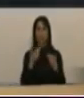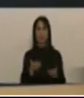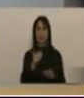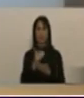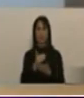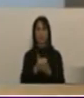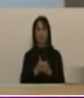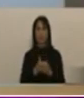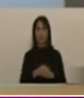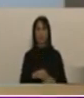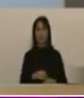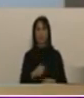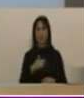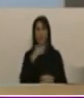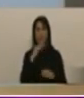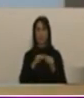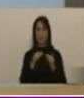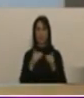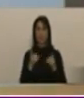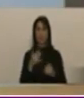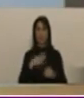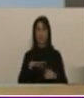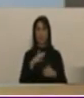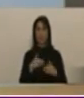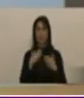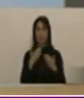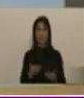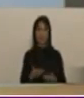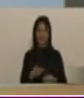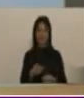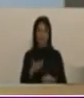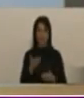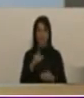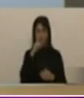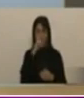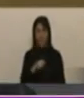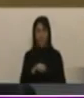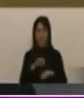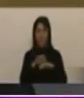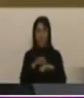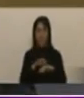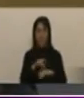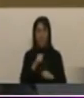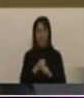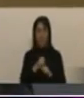ცხოვრებაში. პარლამენტში, როდესაც იყო კანონი მიღებული ზოგიერთმა პარტიამ, არ დაუჭირა, ჩვენ დაუჭირეთ